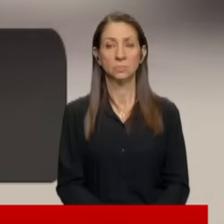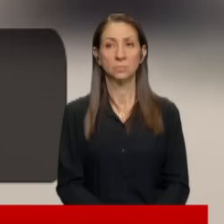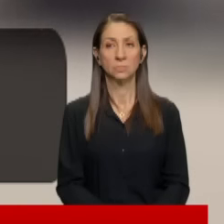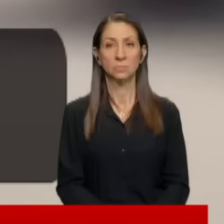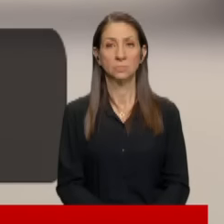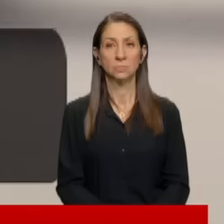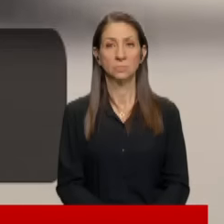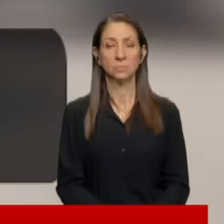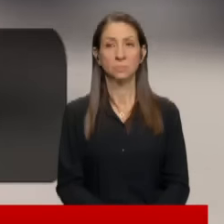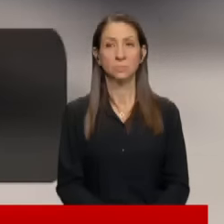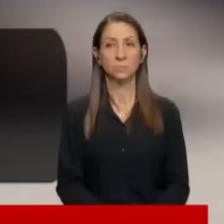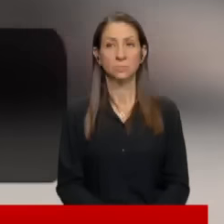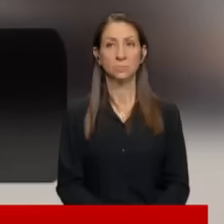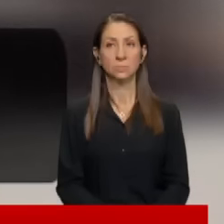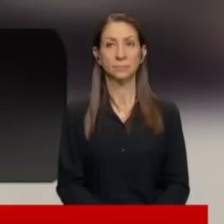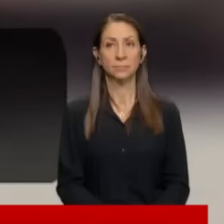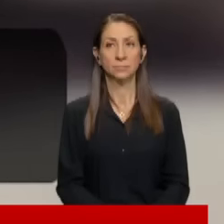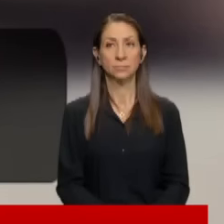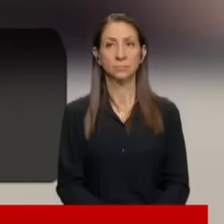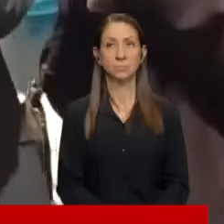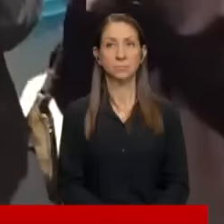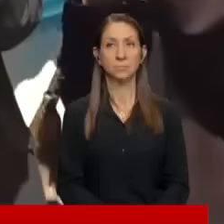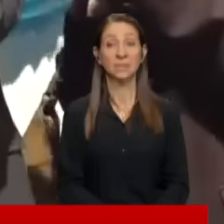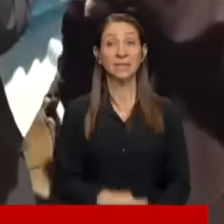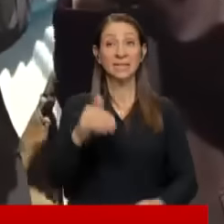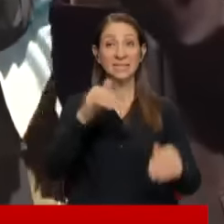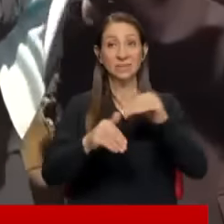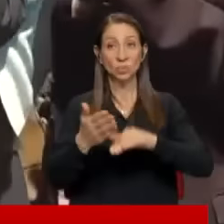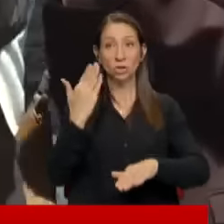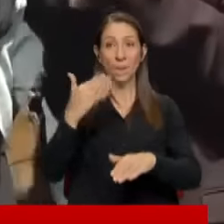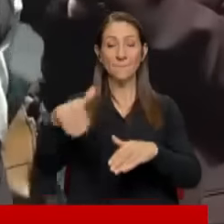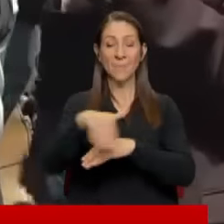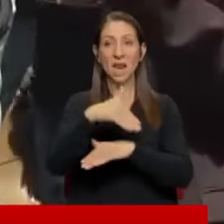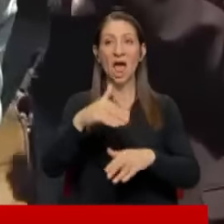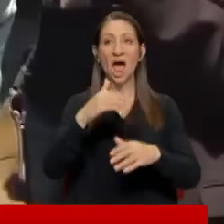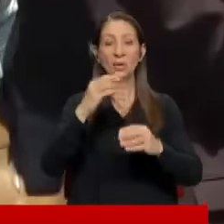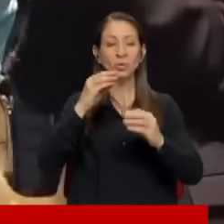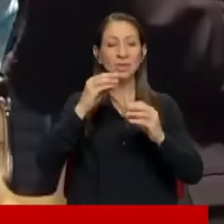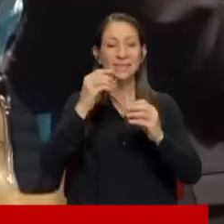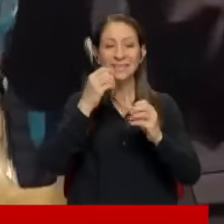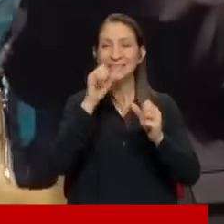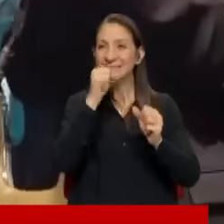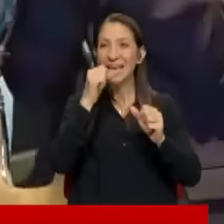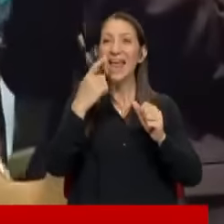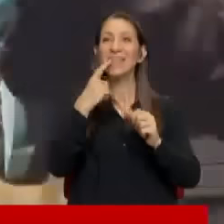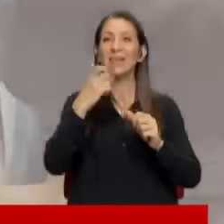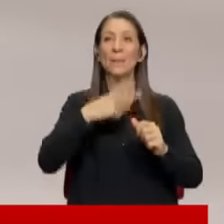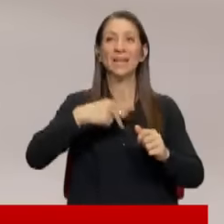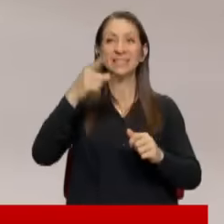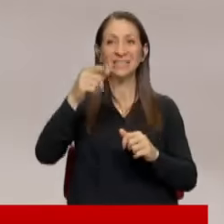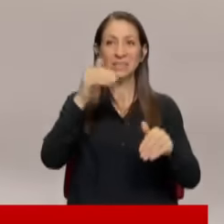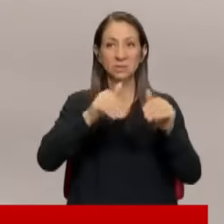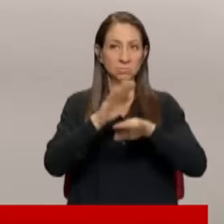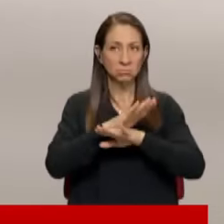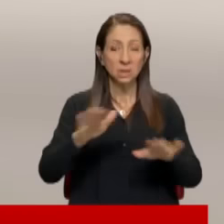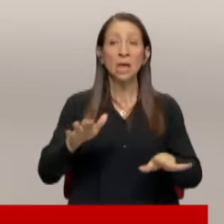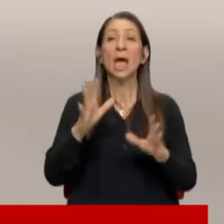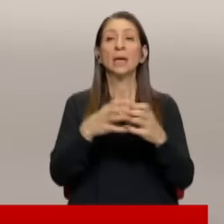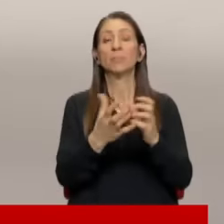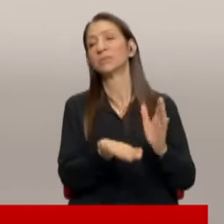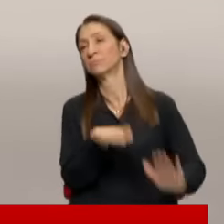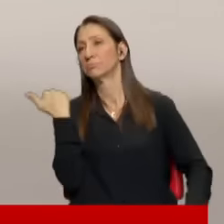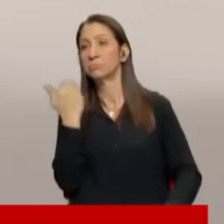alsın. Buraya asfalt dökülünceye kadar da buradan kalkmayacağım. Seçimden önce mahalleye asfalt ekibini gönderen Elazığ Belediyesi, seçimlerden sonra